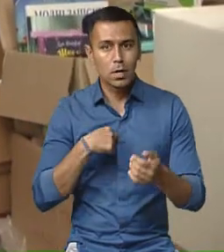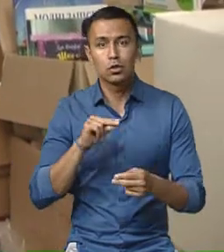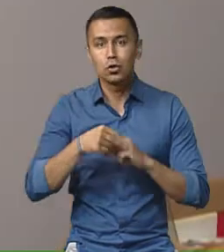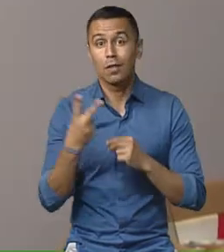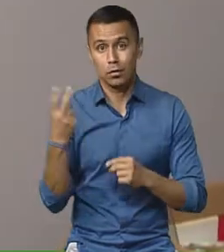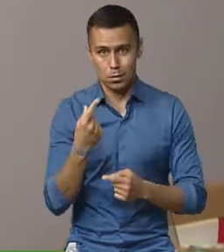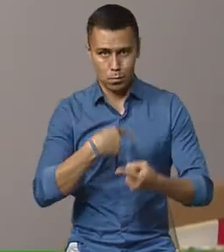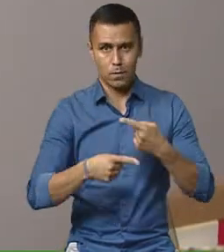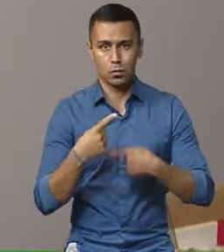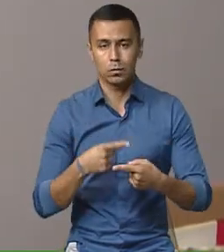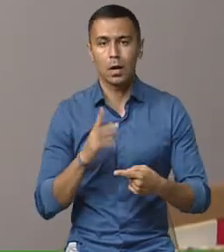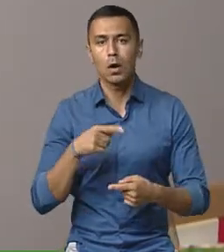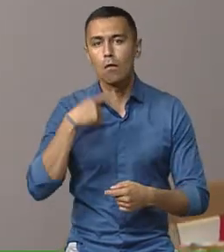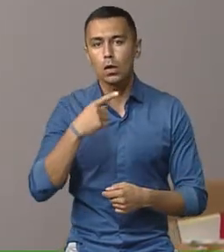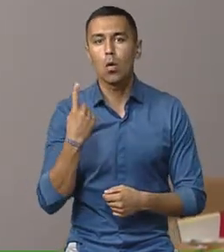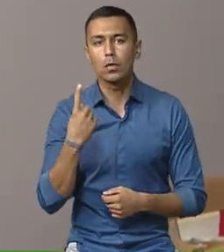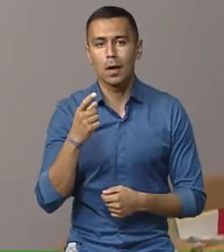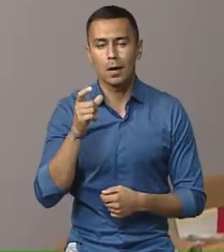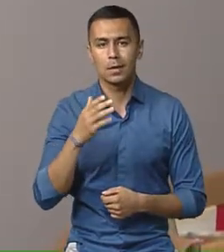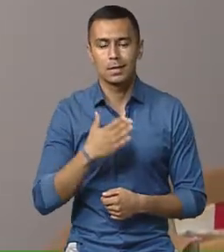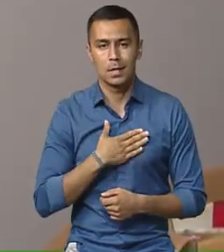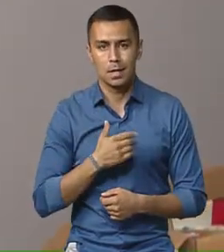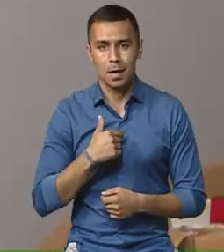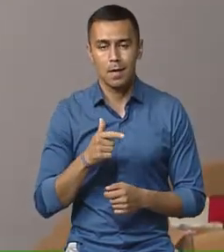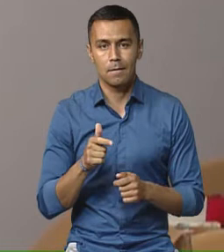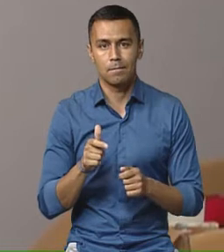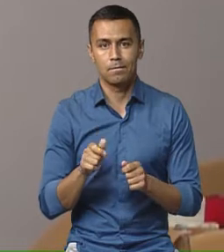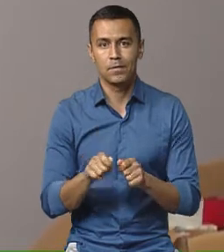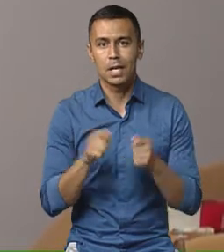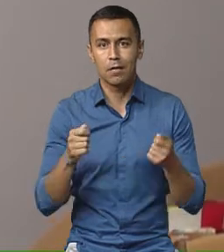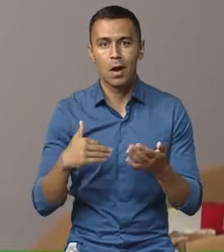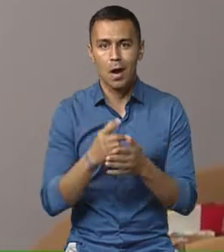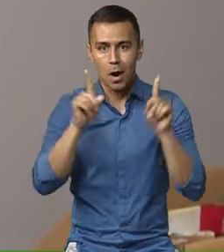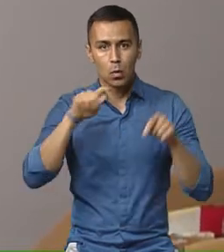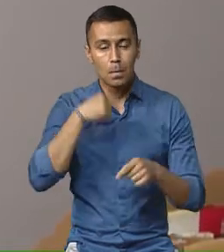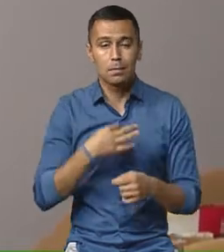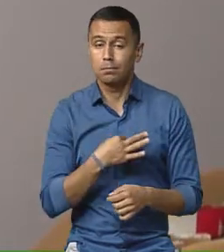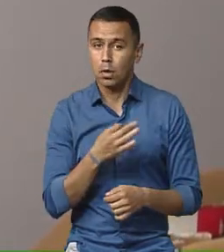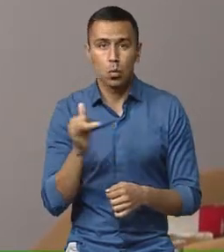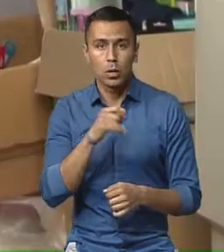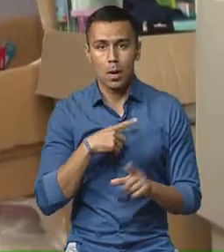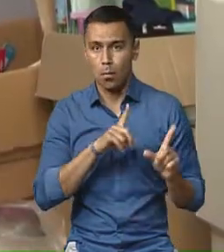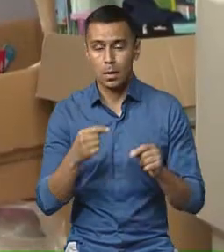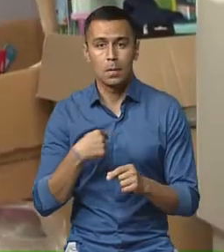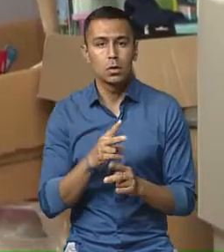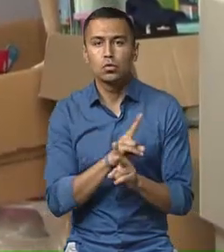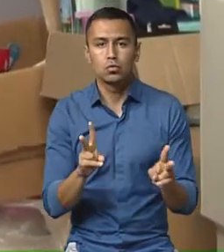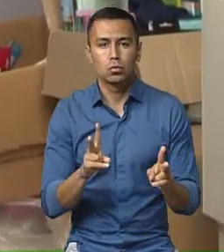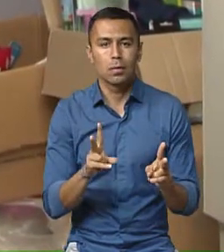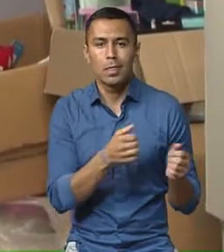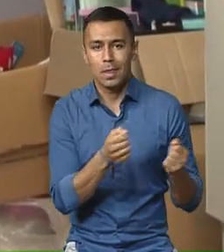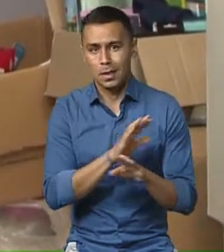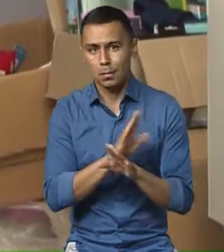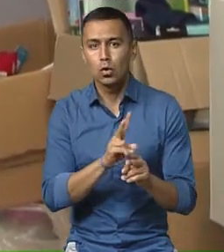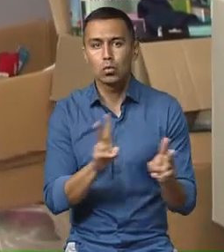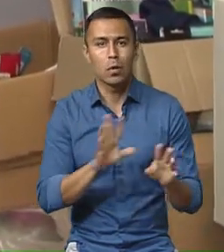2 тижні вернусь. Як казала одна з нас, я відкриваю карту України, і мені байдуже, куди я поїду, бо мене ніщо ніде не тримає, мене